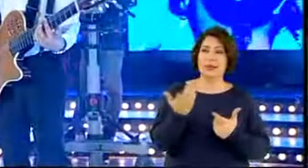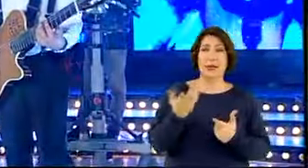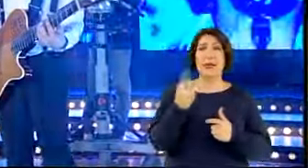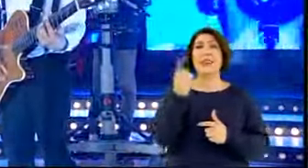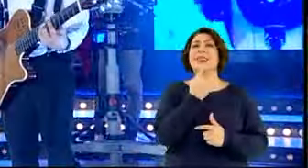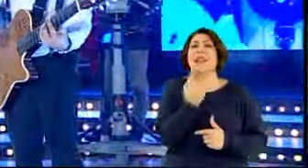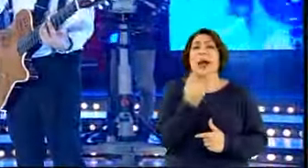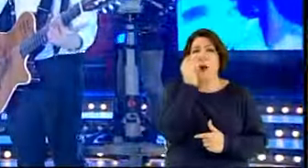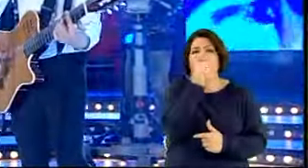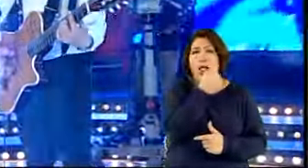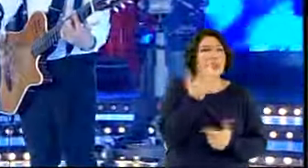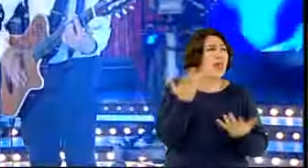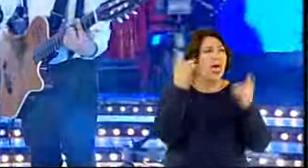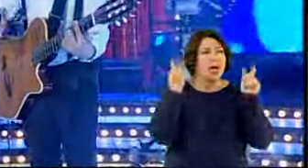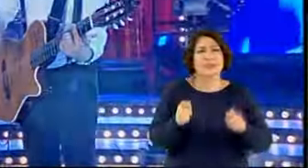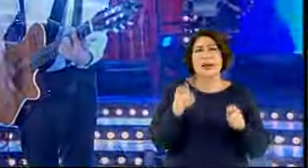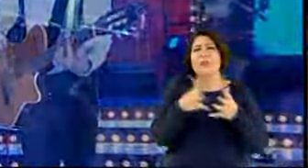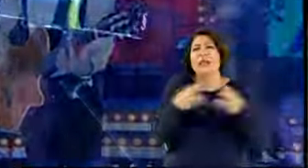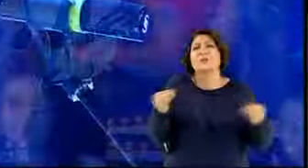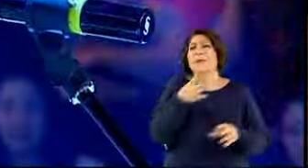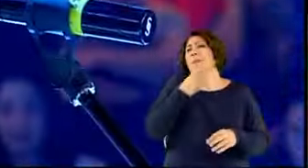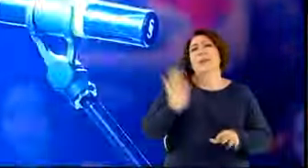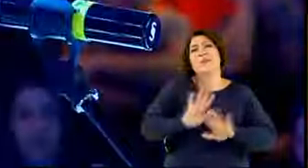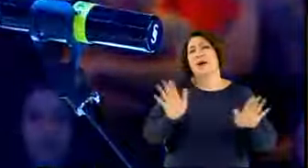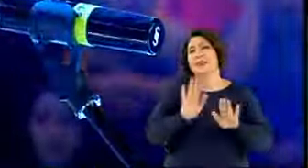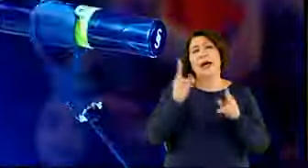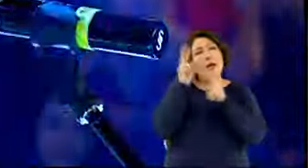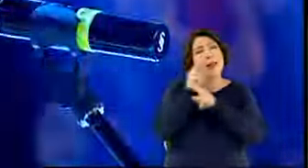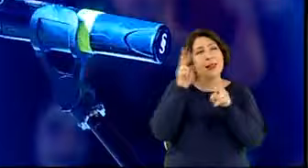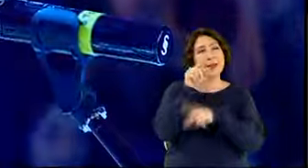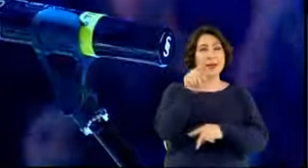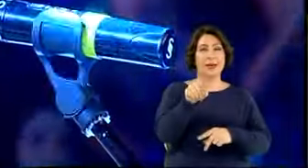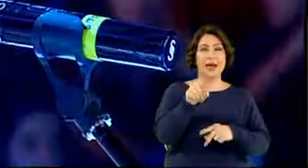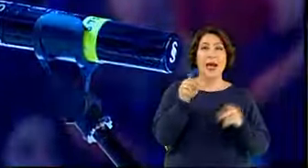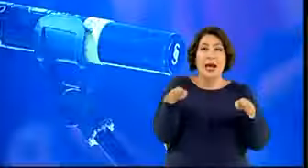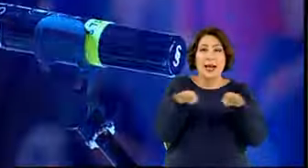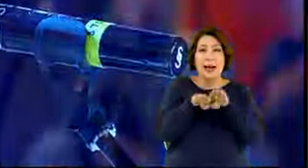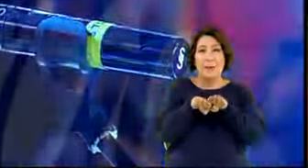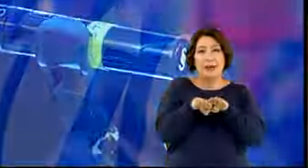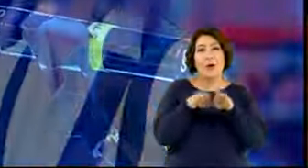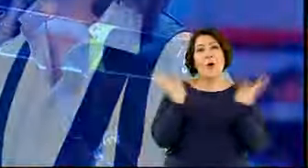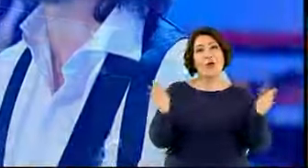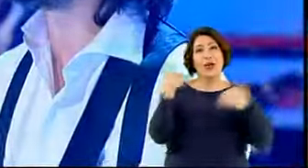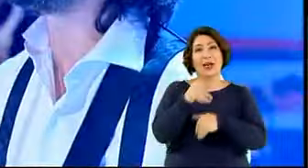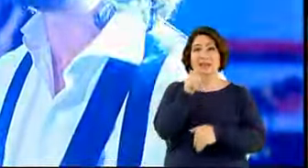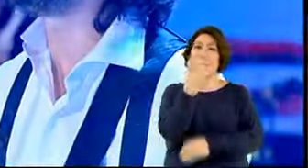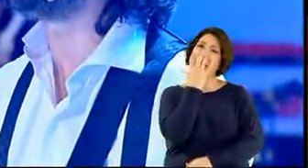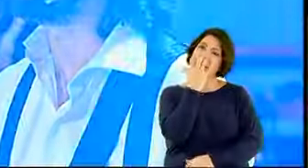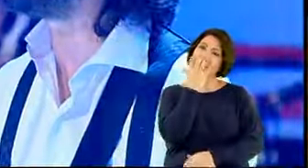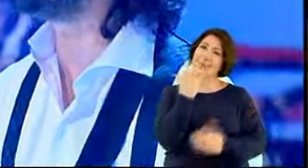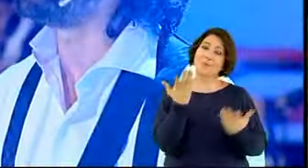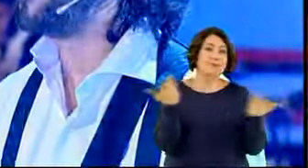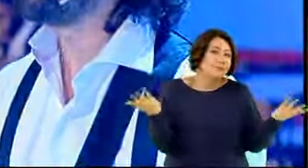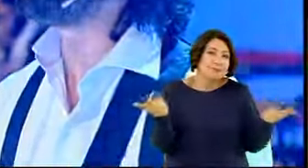Kolay ne yapsam geçmek bilmez hayallerimi. kapandım odalara seni